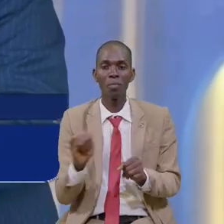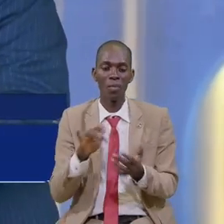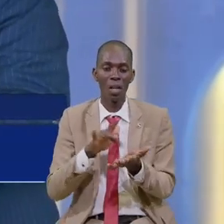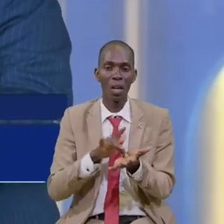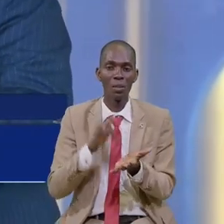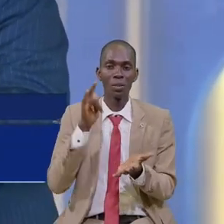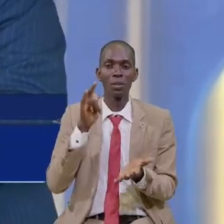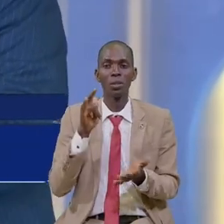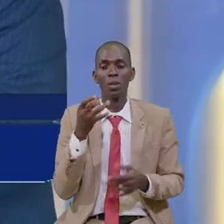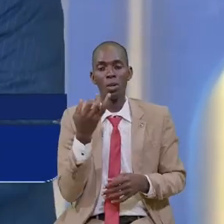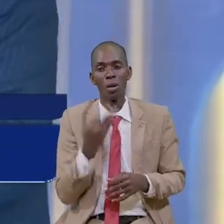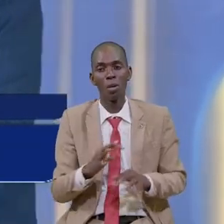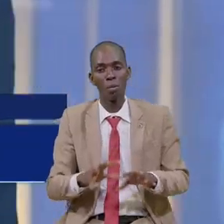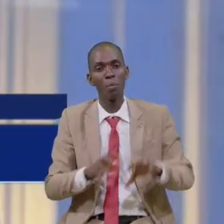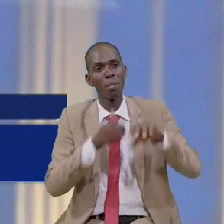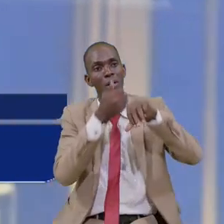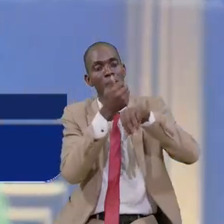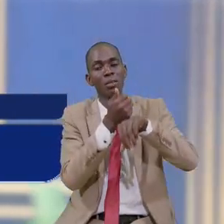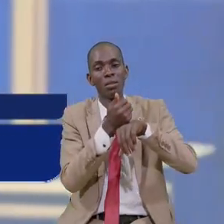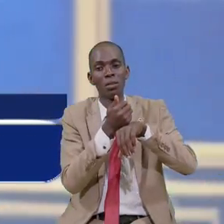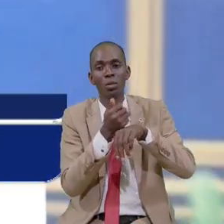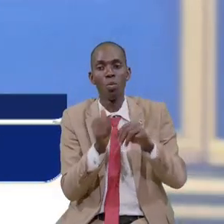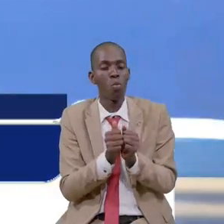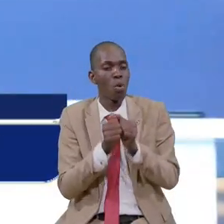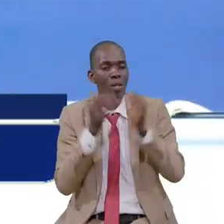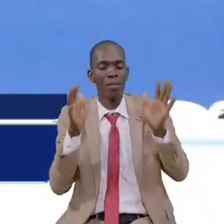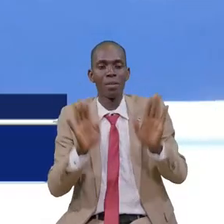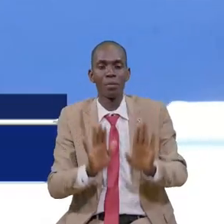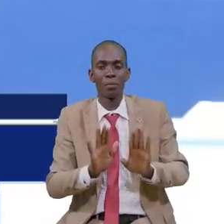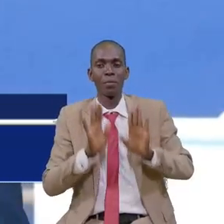profiter des montagnes sans crainte.